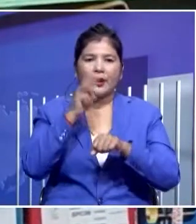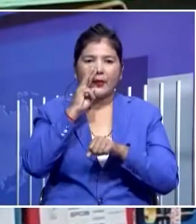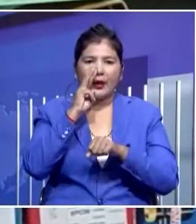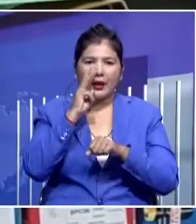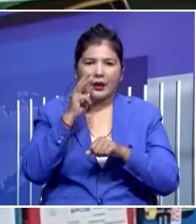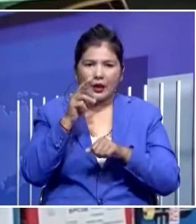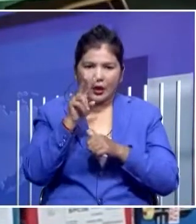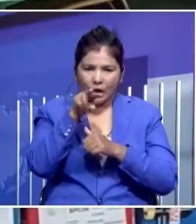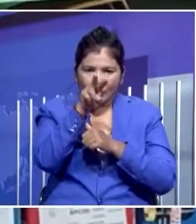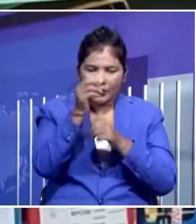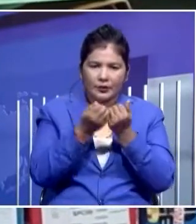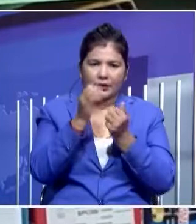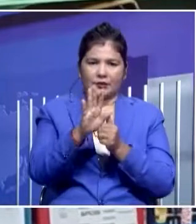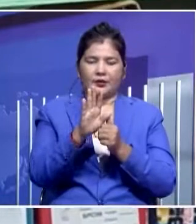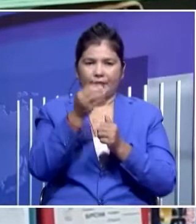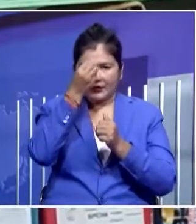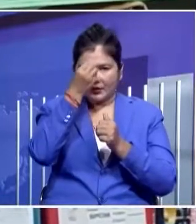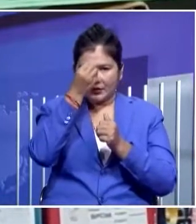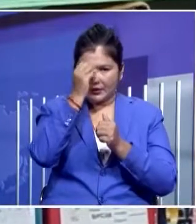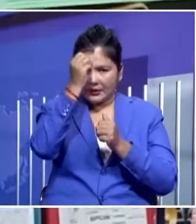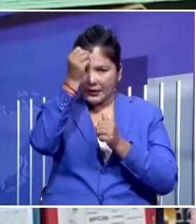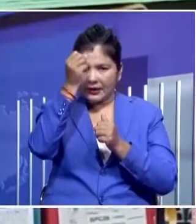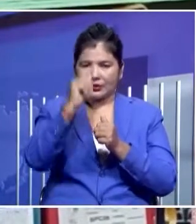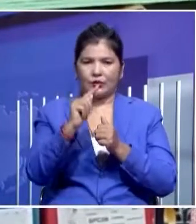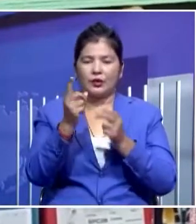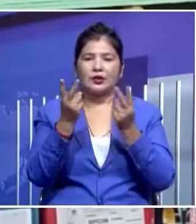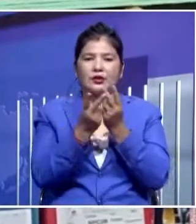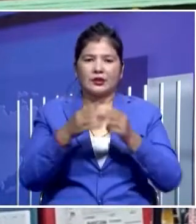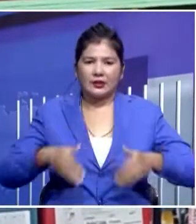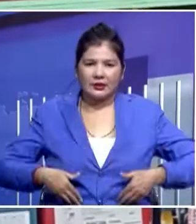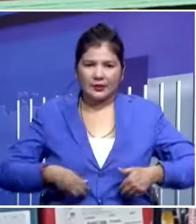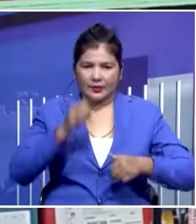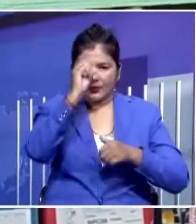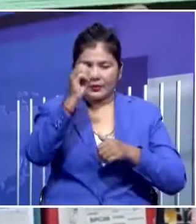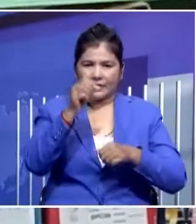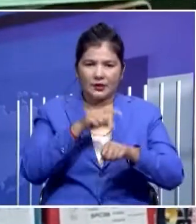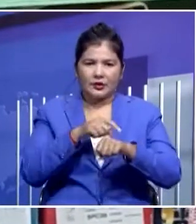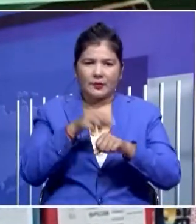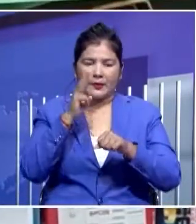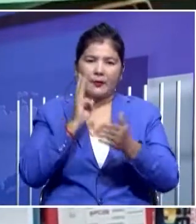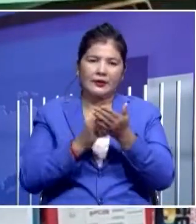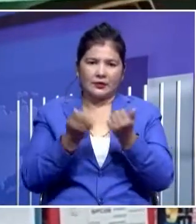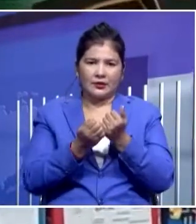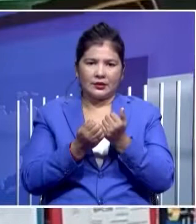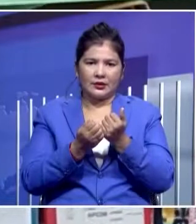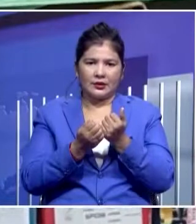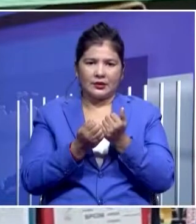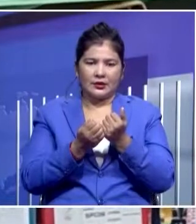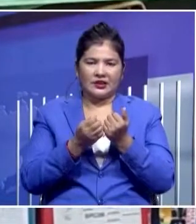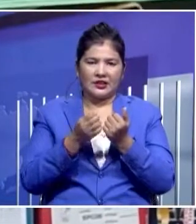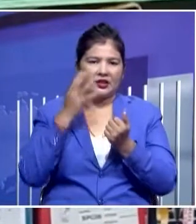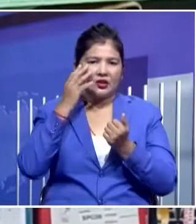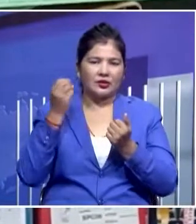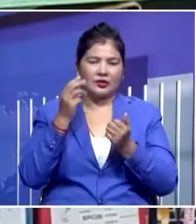बजार अनुगमन गरिरहेको छ यो दसैँ तिहार जस्ता चाडपर्वको पूर्व सन्ध्यामा मात्रै गर्नाले यो नौटङ्की जस्तो पनि हुन्छ